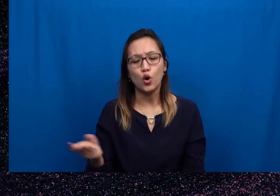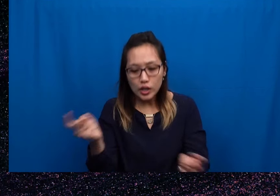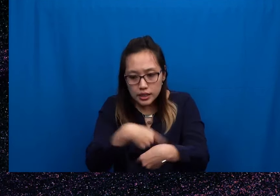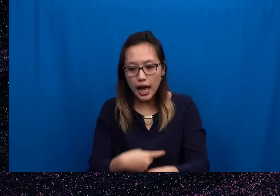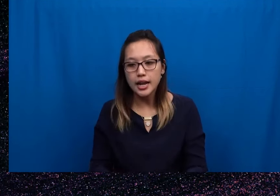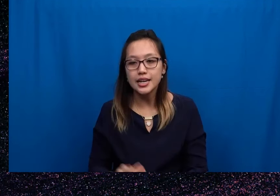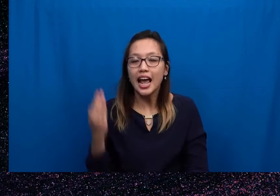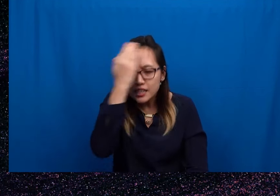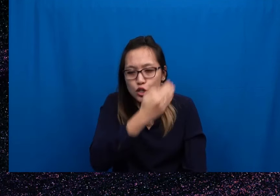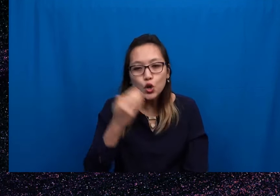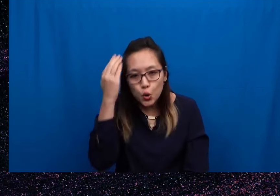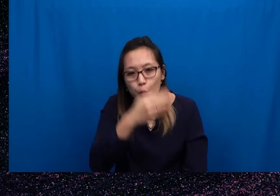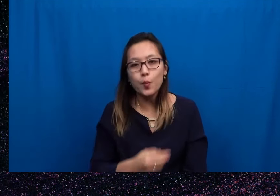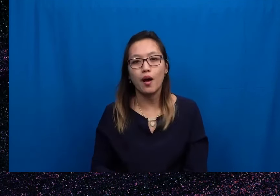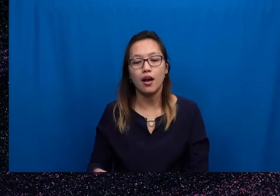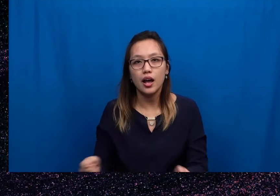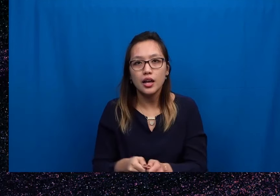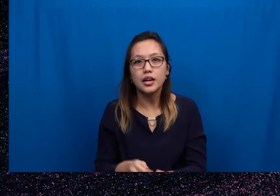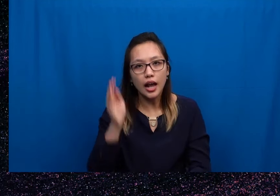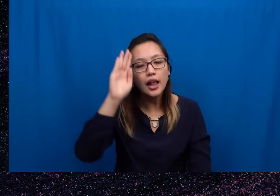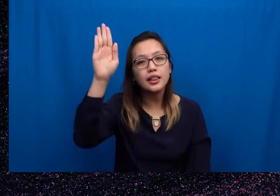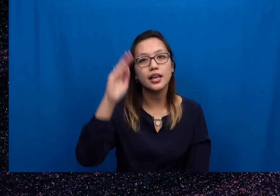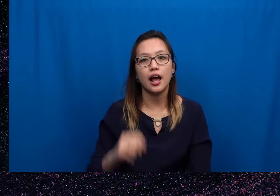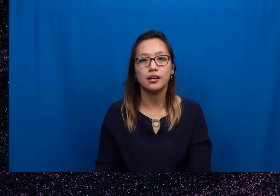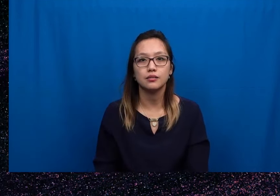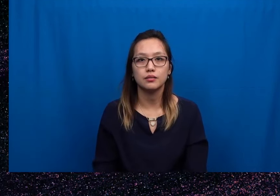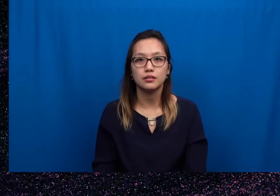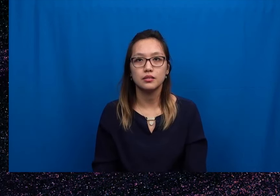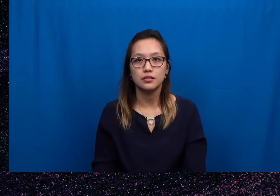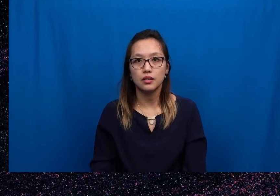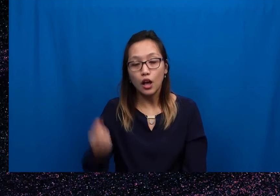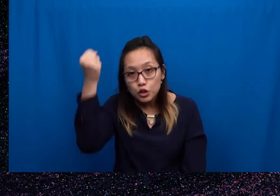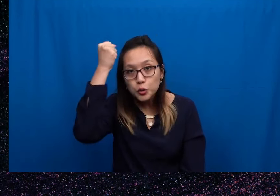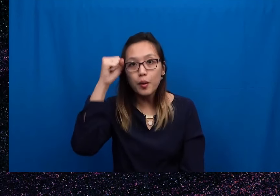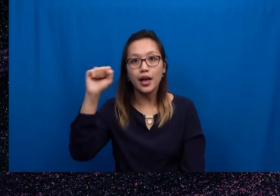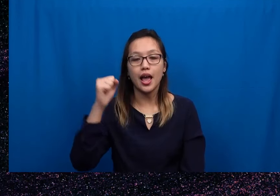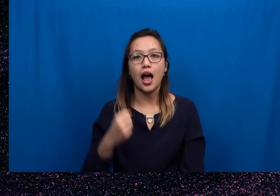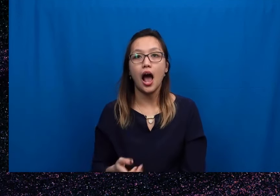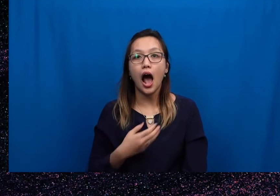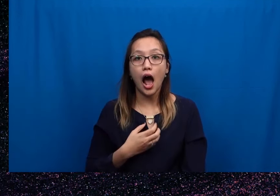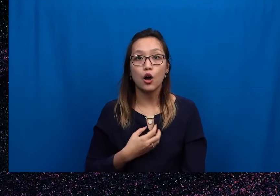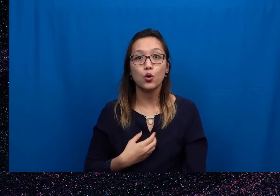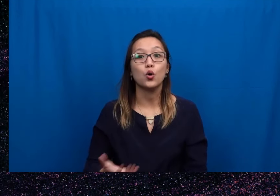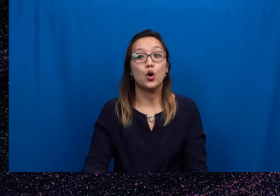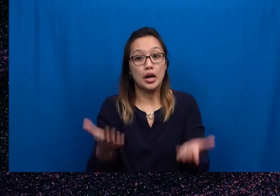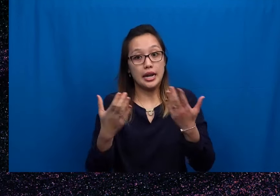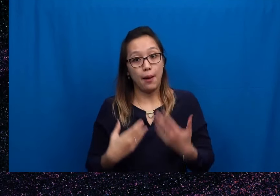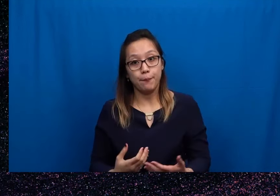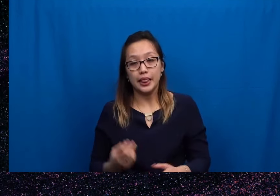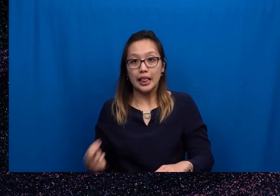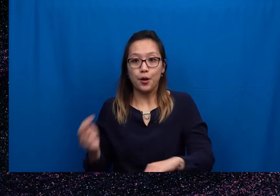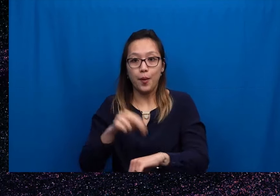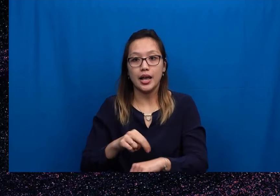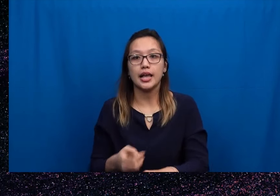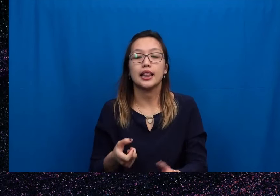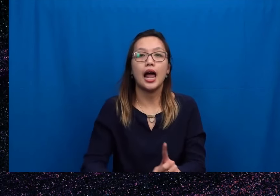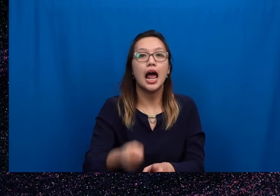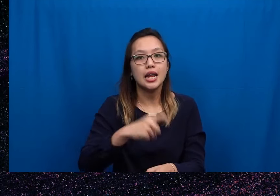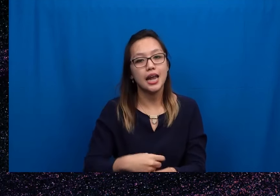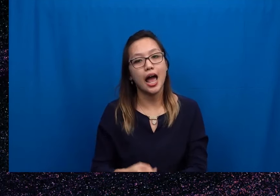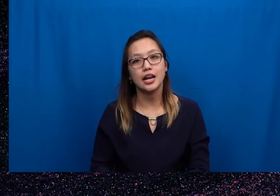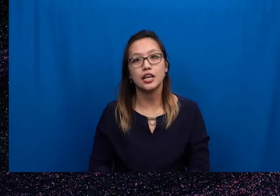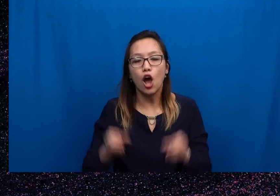dalam kematiannya, supaya aku akhirnya beroleh kebangkitan dari antara orang mati. Kalau